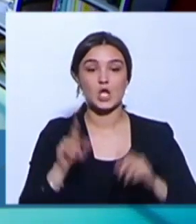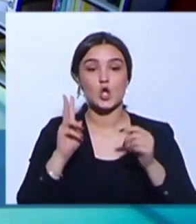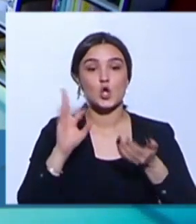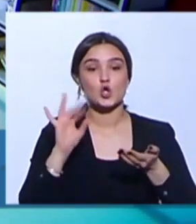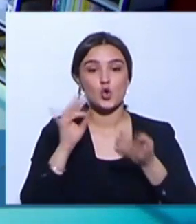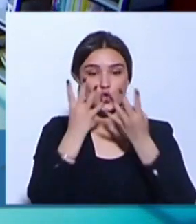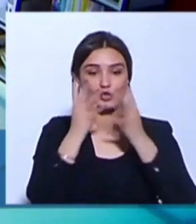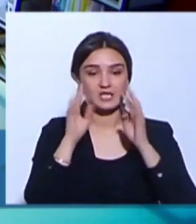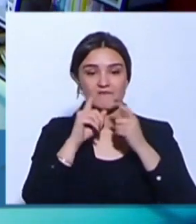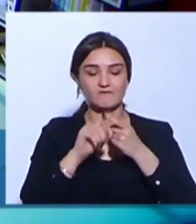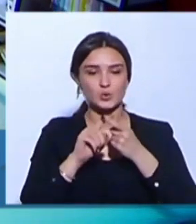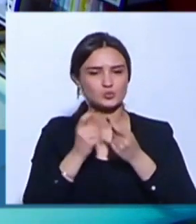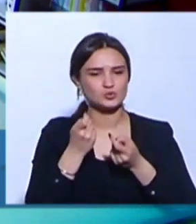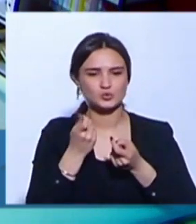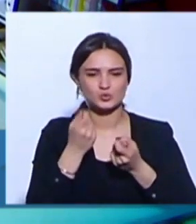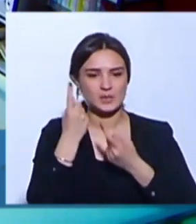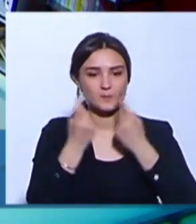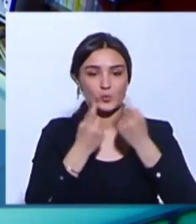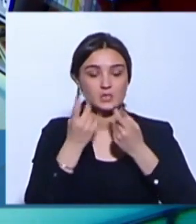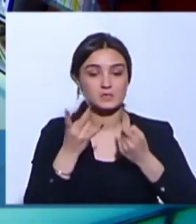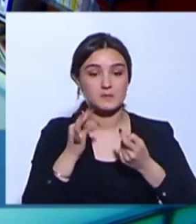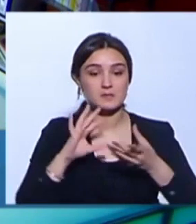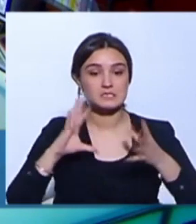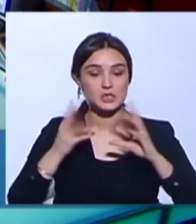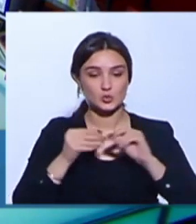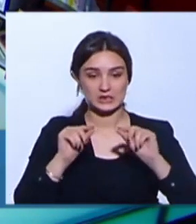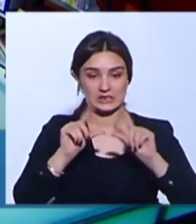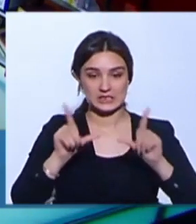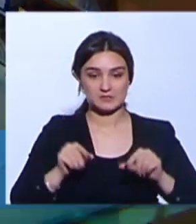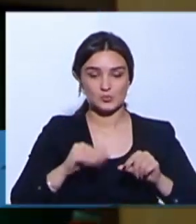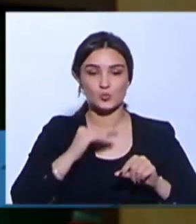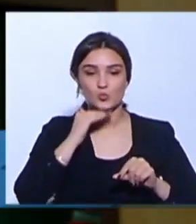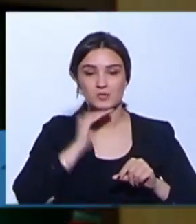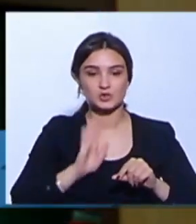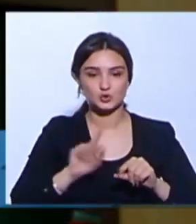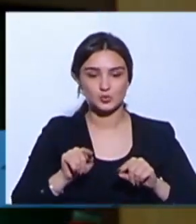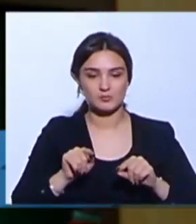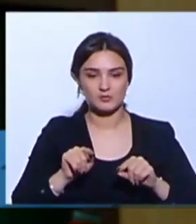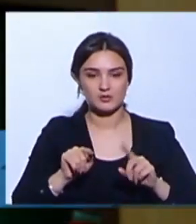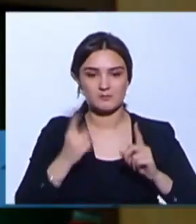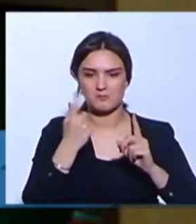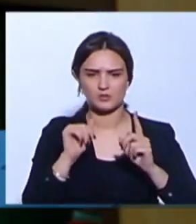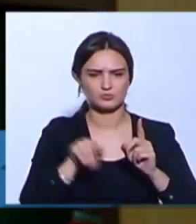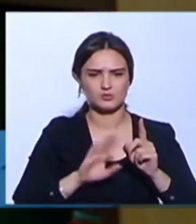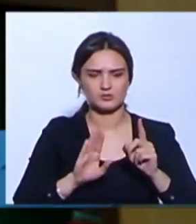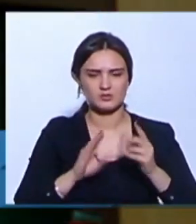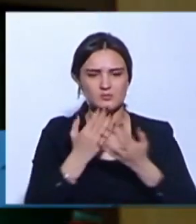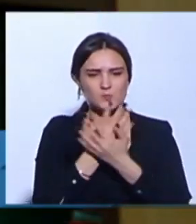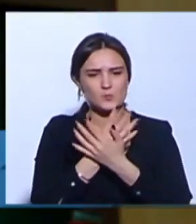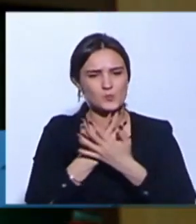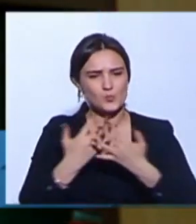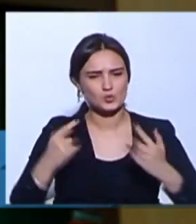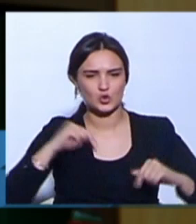კორონავირუსზე ჩვენ ახლა გვაქვს ერთეული ინფორმაცია, მაგრამ უშუალოდ მხოლოდ თირკმლის უკმარისობის ეპიზოდი არ იყო, ეს იყო